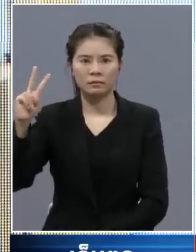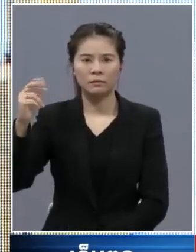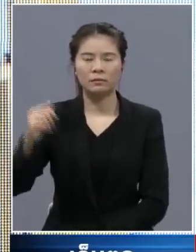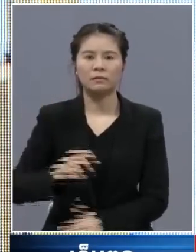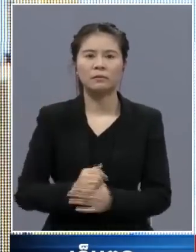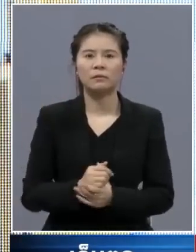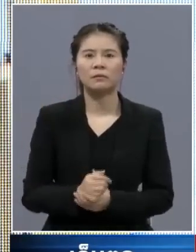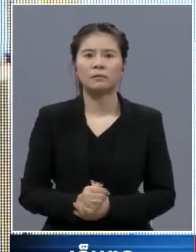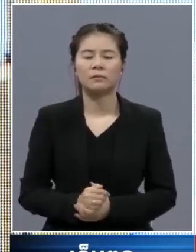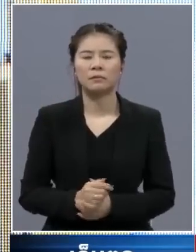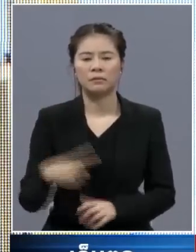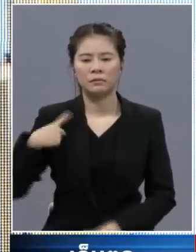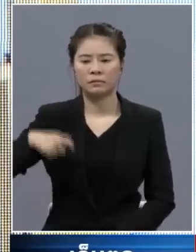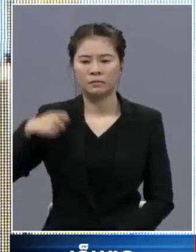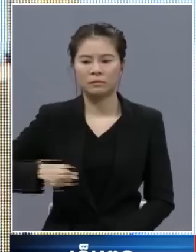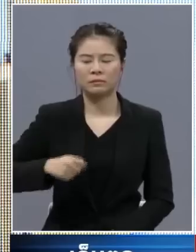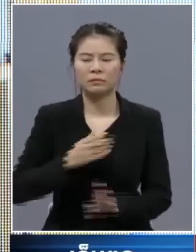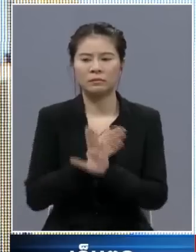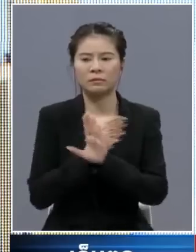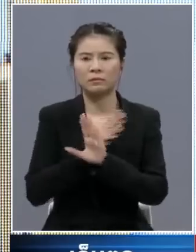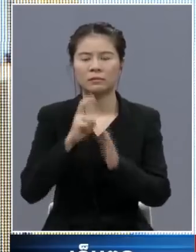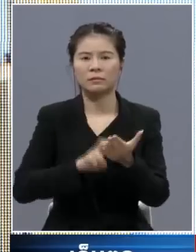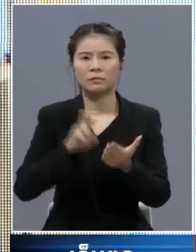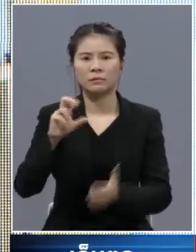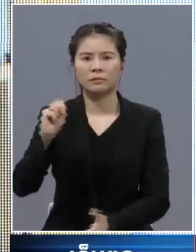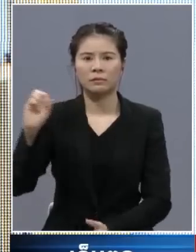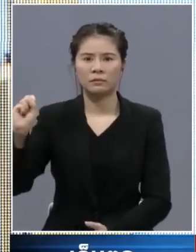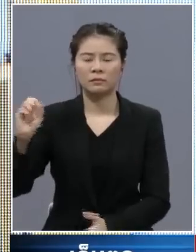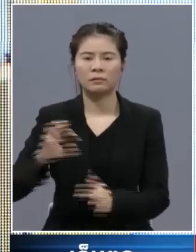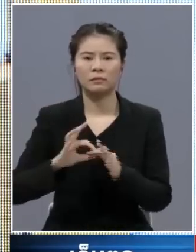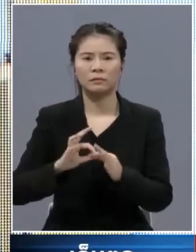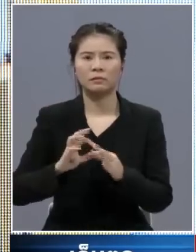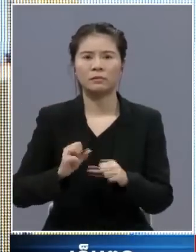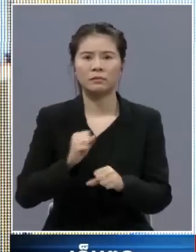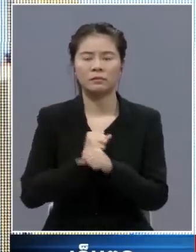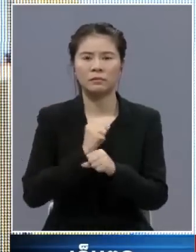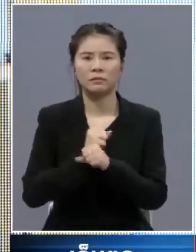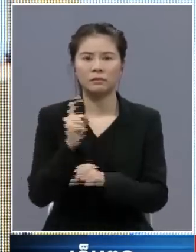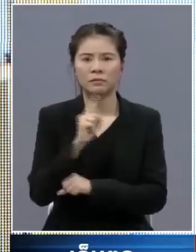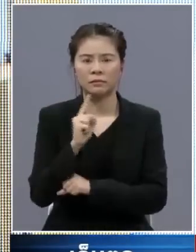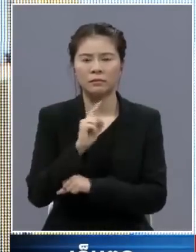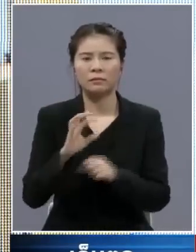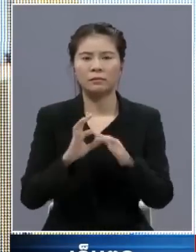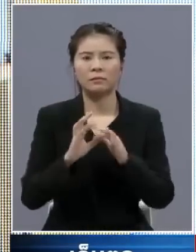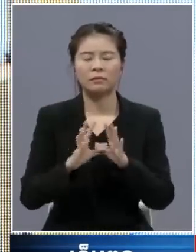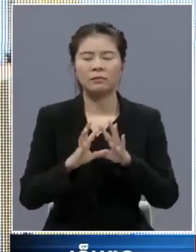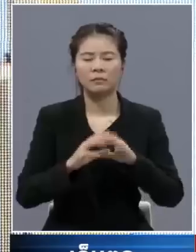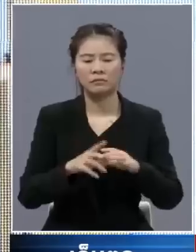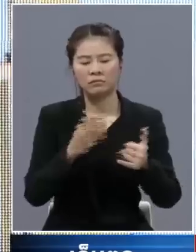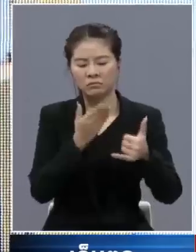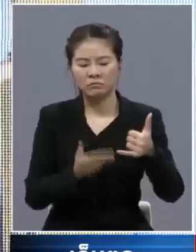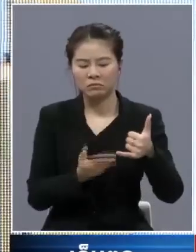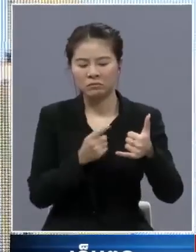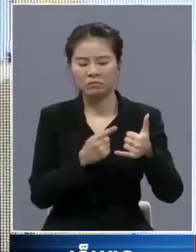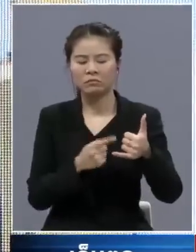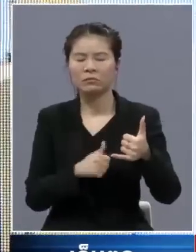รัฐธรรมนูญวินิจฉัยช่วงก่อนรับรองส.ส.จะยังไม่มีการส่งเรื่องเพราะถือว่าผลของการขาดคุณสมบัติหรือว่าลักษณะต้องห้